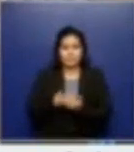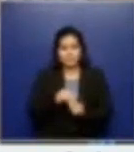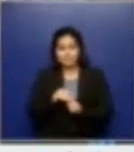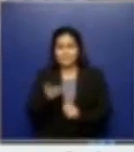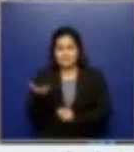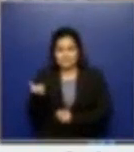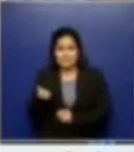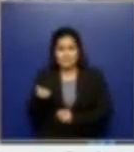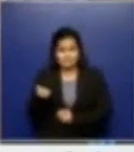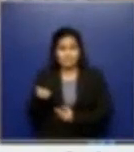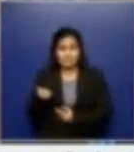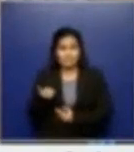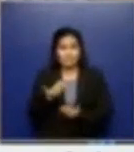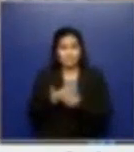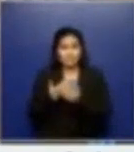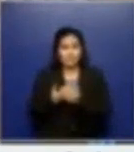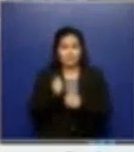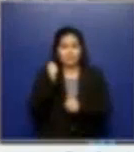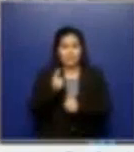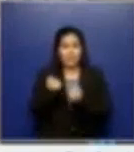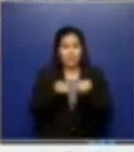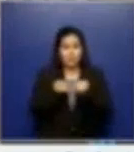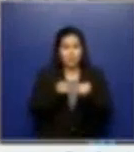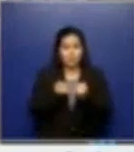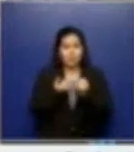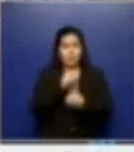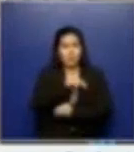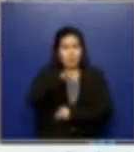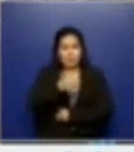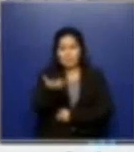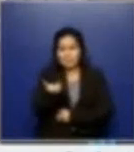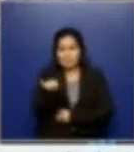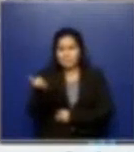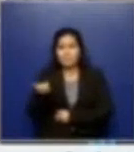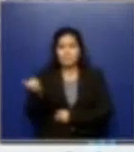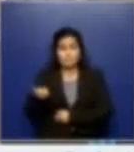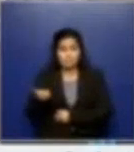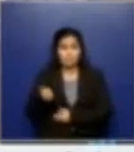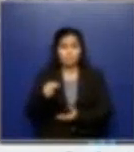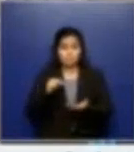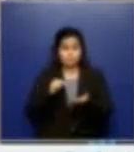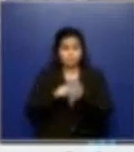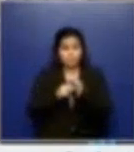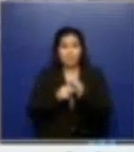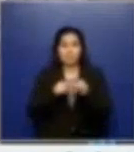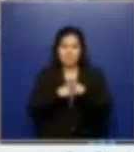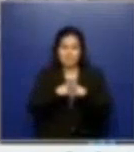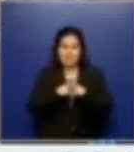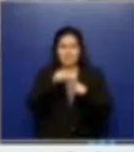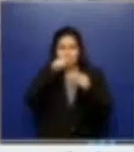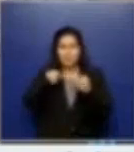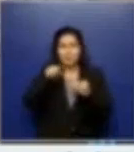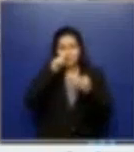แรกค่ารถจะเหมาไปโรงพยาบาลก็ไปยืมชาวบ้านแล้วค่าหมอต้องไปยืมแล้วไม่ต่างอะไรจากเราเจอโควิดปั๊บ